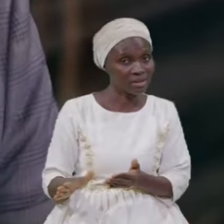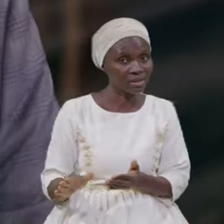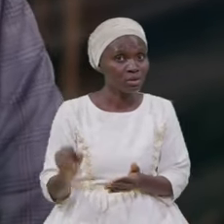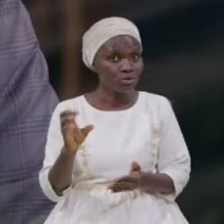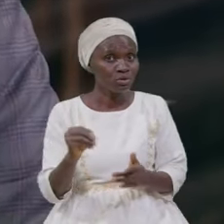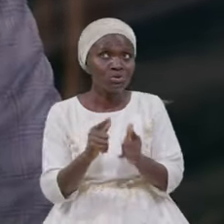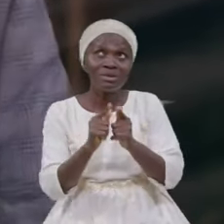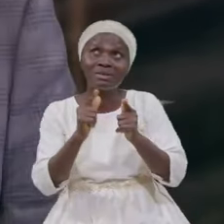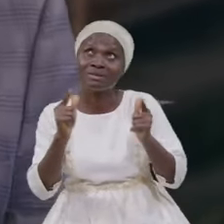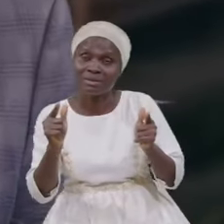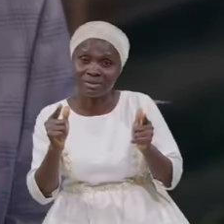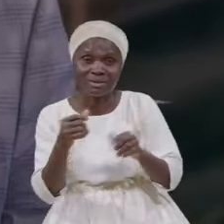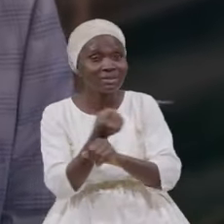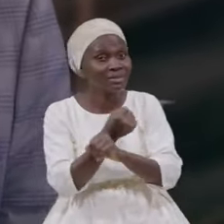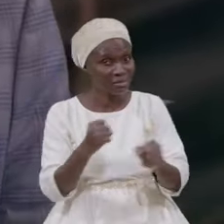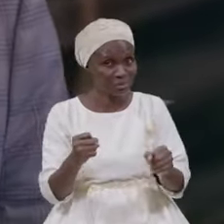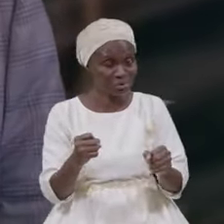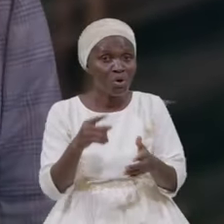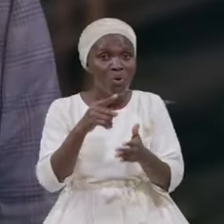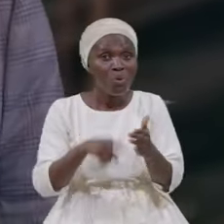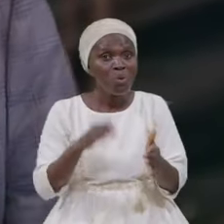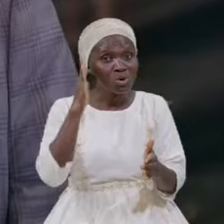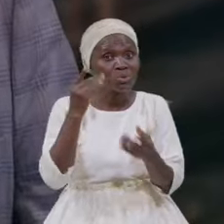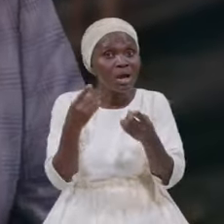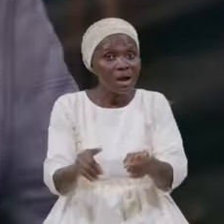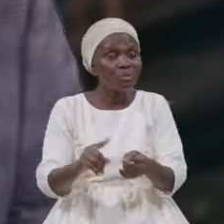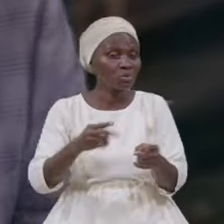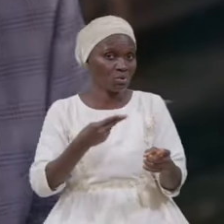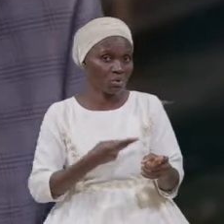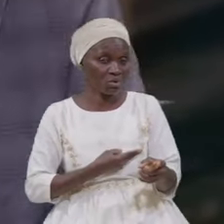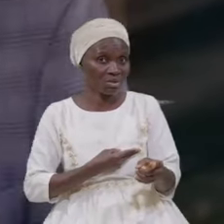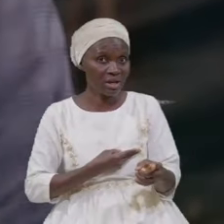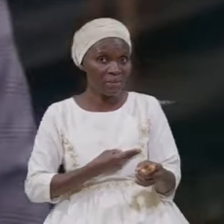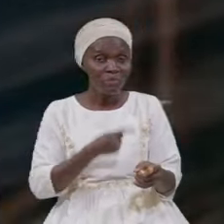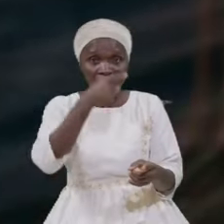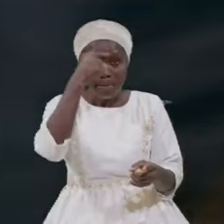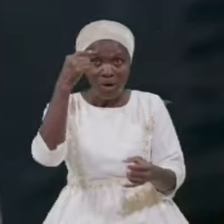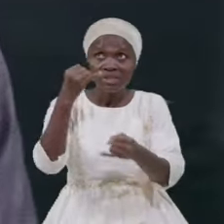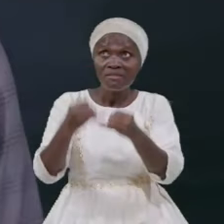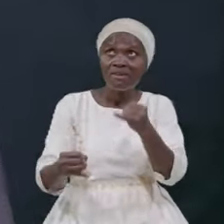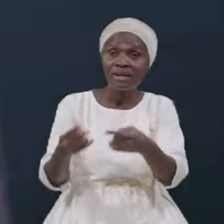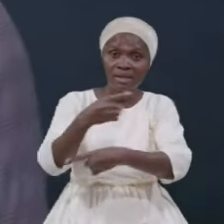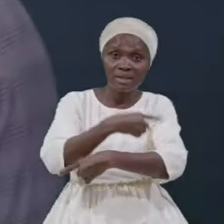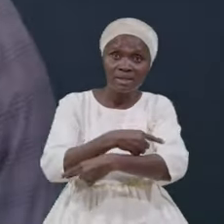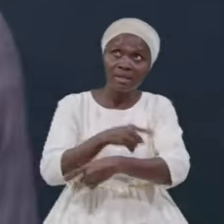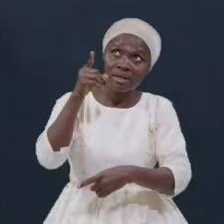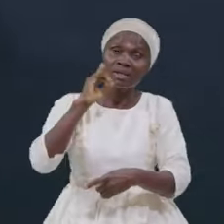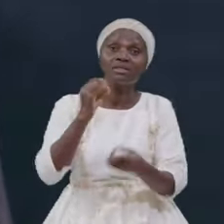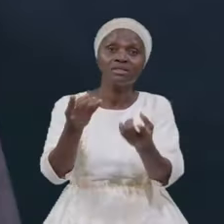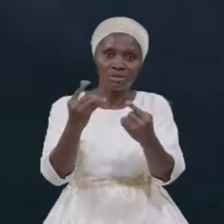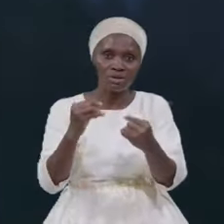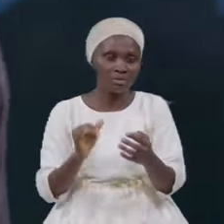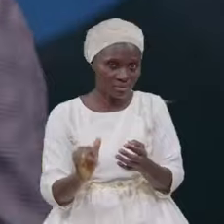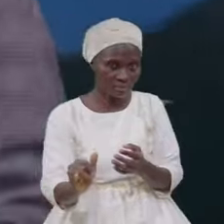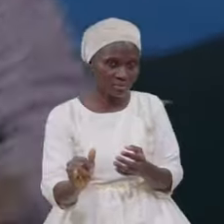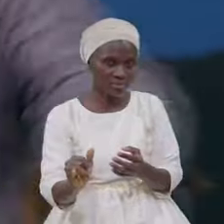qu'est-ce qui nous arrivera? Parce qu'au dernier jour, vient. Il y aura donc le jour